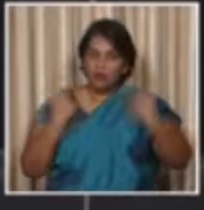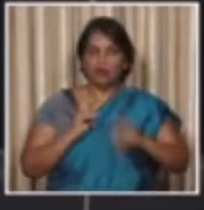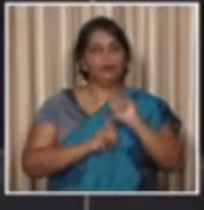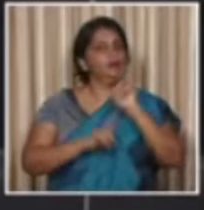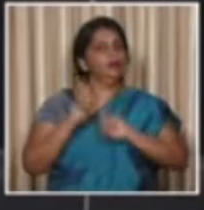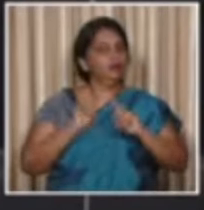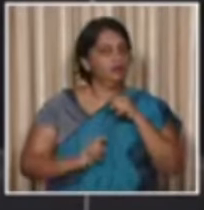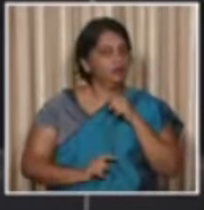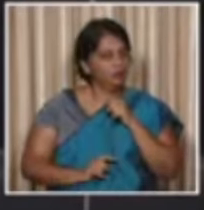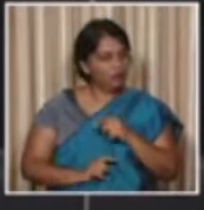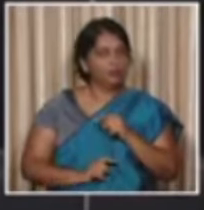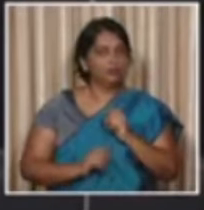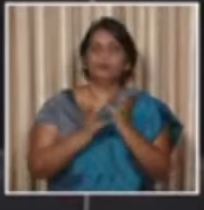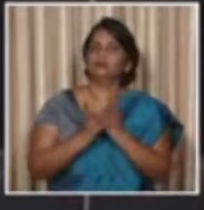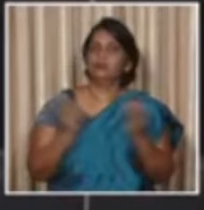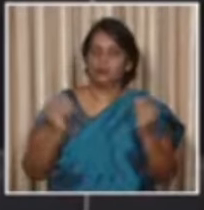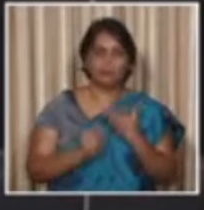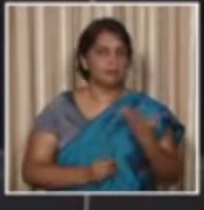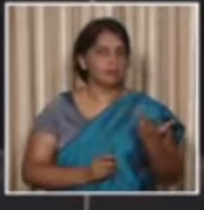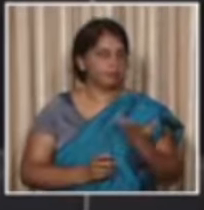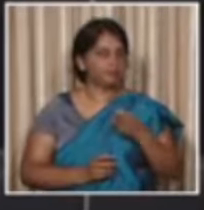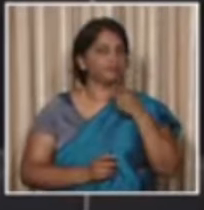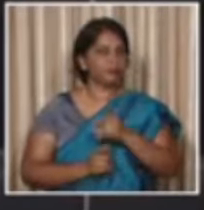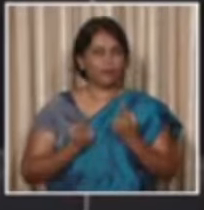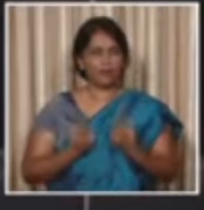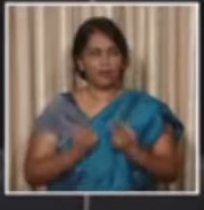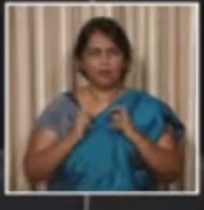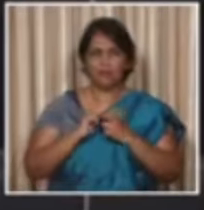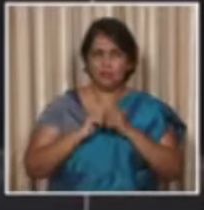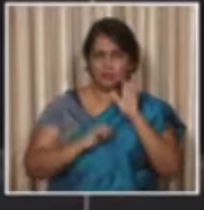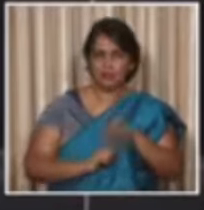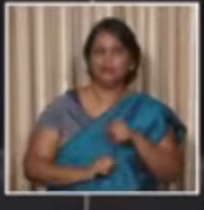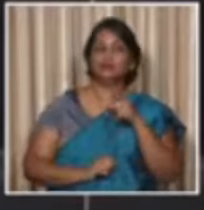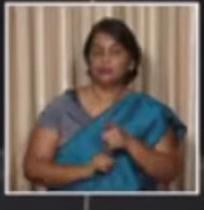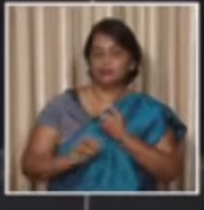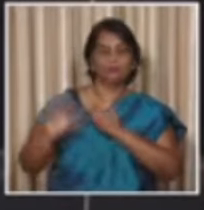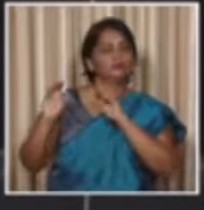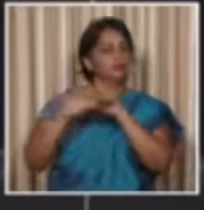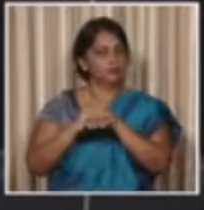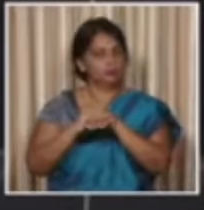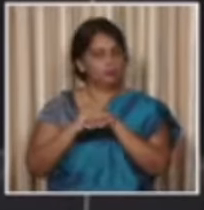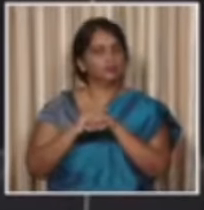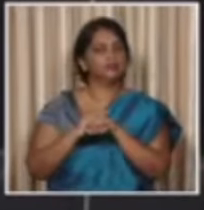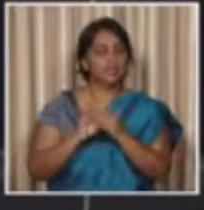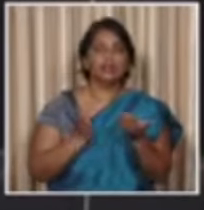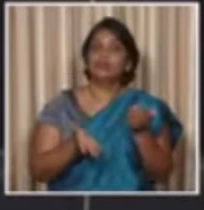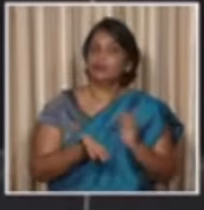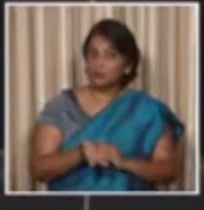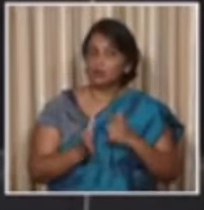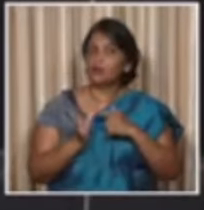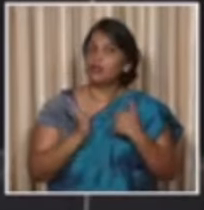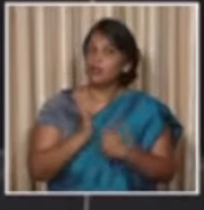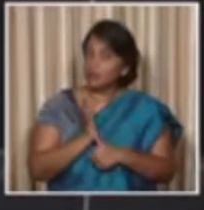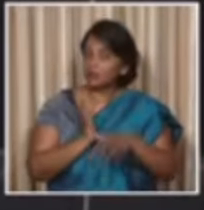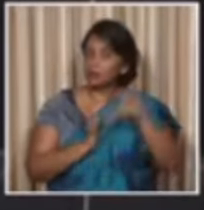පාර්ලිමේන්තුව ඒව අවලංගු කරන්න බෑ. ඒ අඩුපාඩුකම් තියෙනවා ඒකට ප්‍රවිෂ්ඨ විය හැක්කේ තවත්